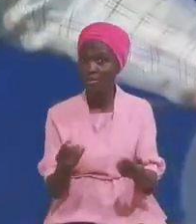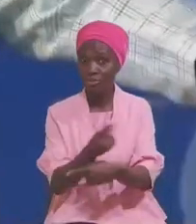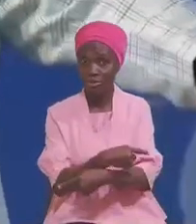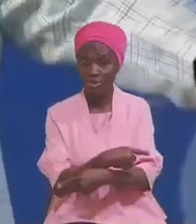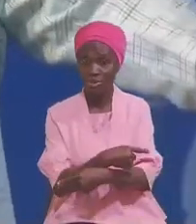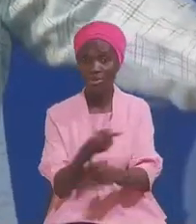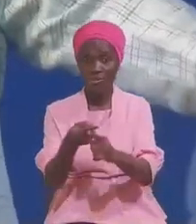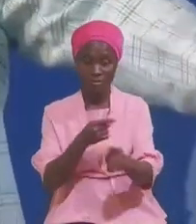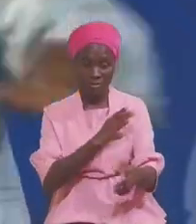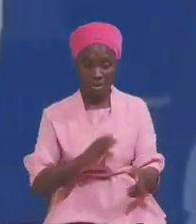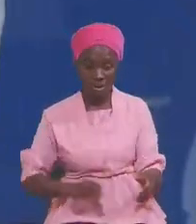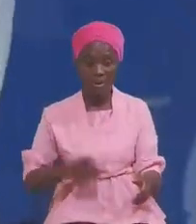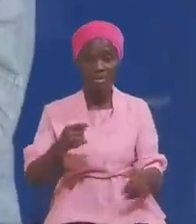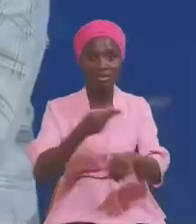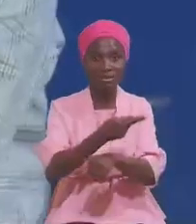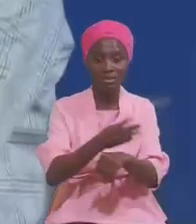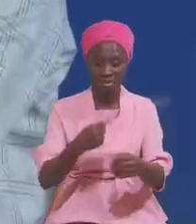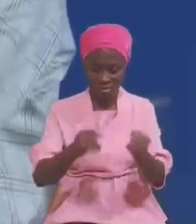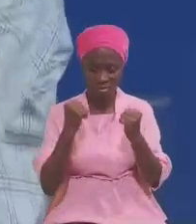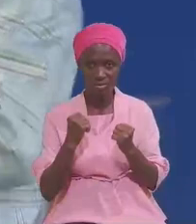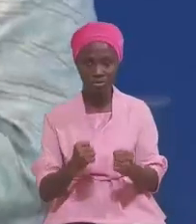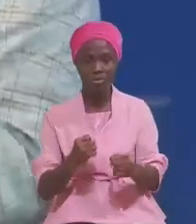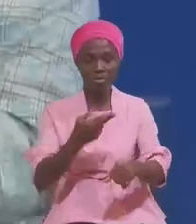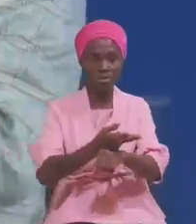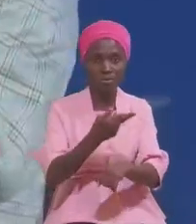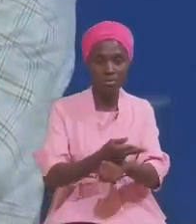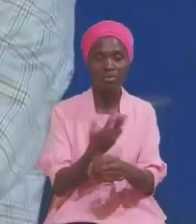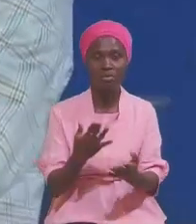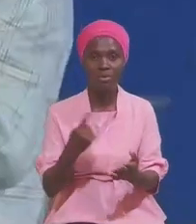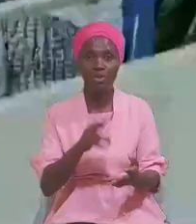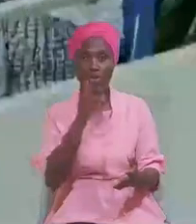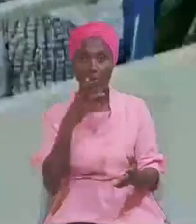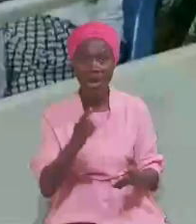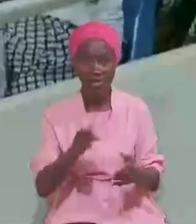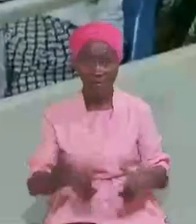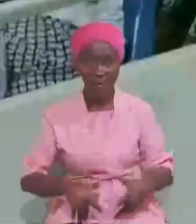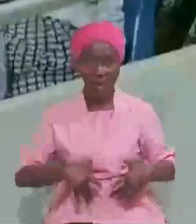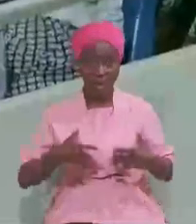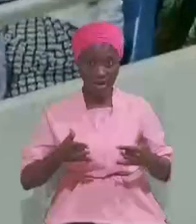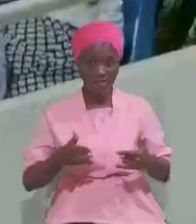rocher, le roc solide, l'eau de vie